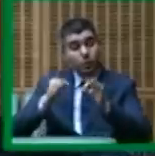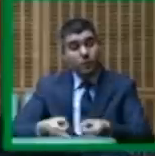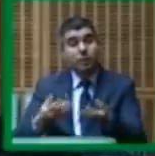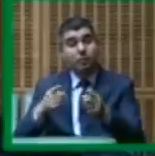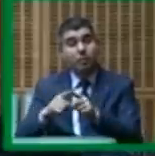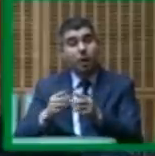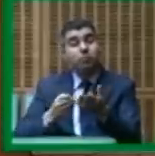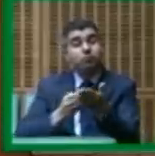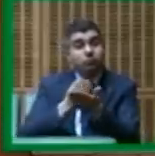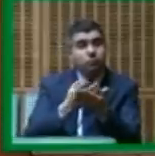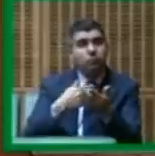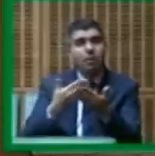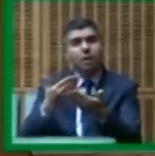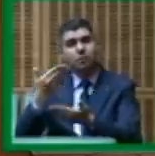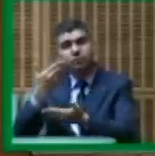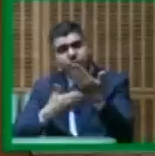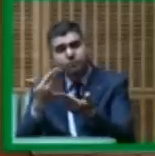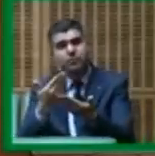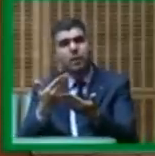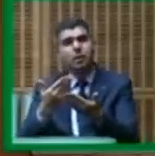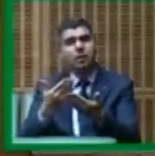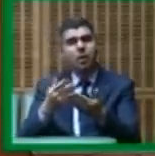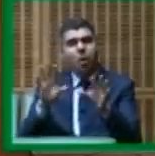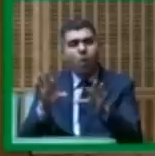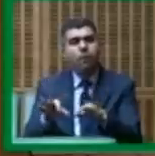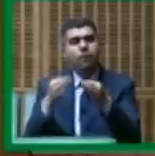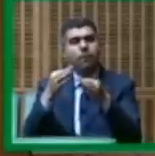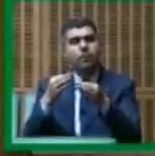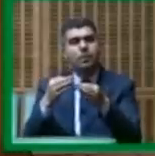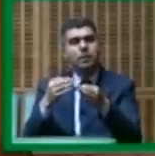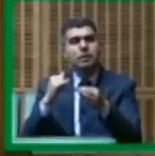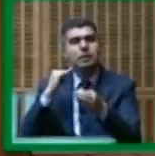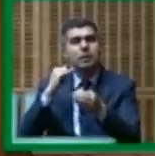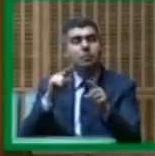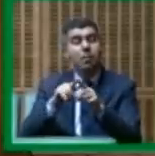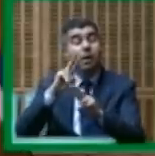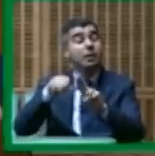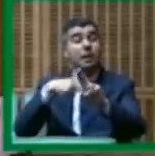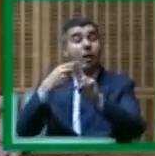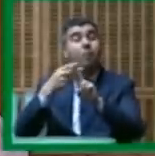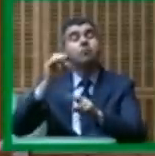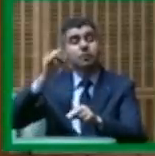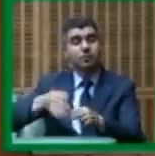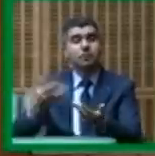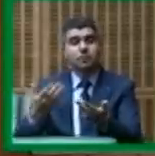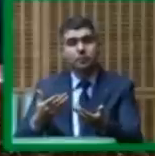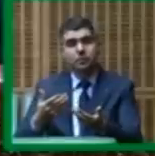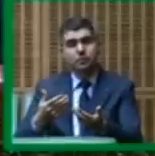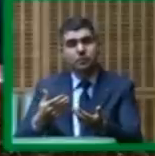له بكلمات وملاحظات مع الاسف ضروري نرد عليها، لاننا في